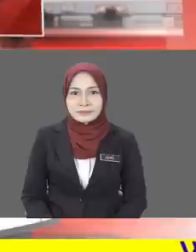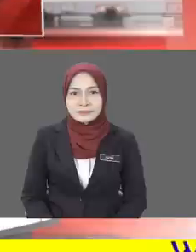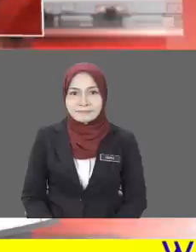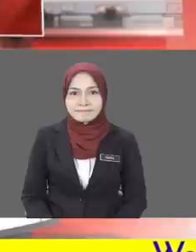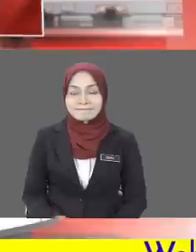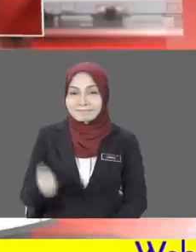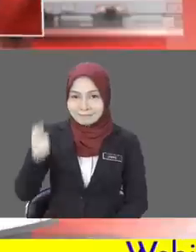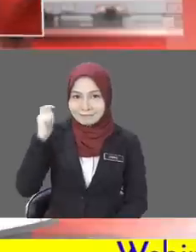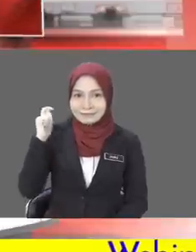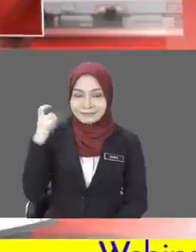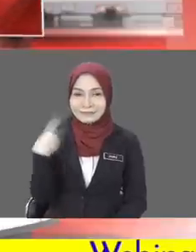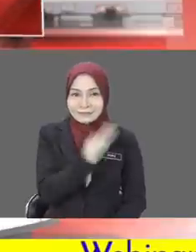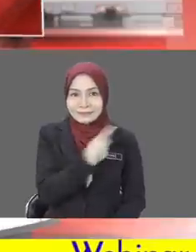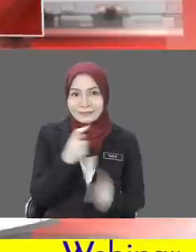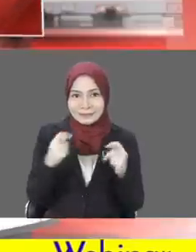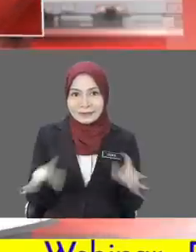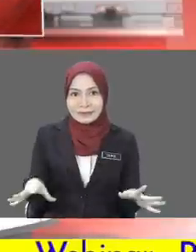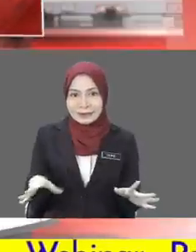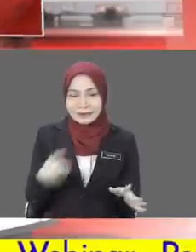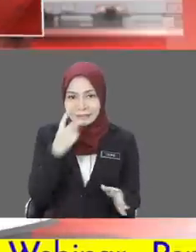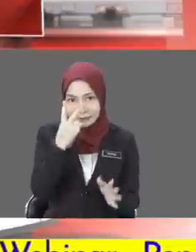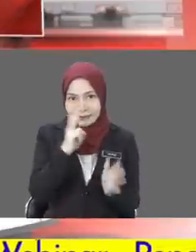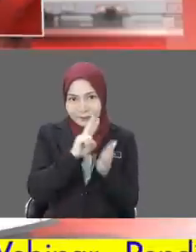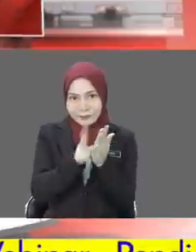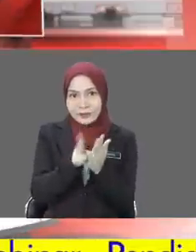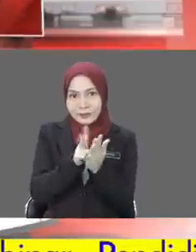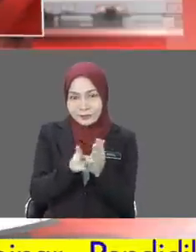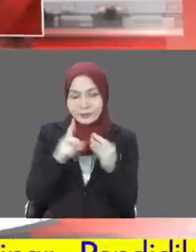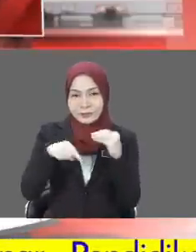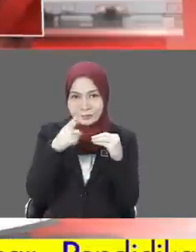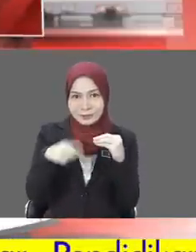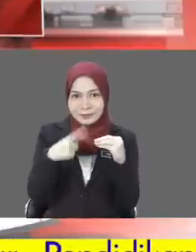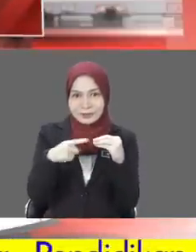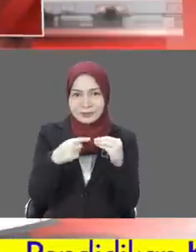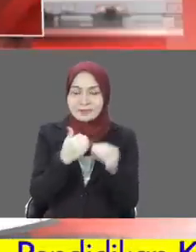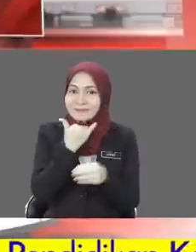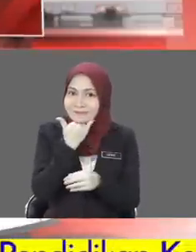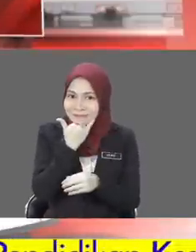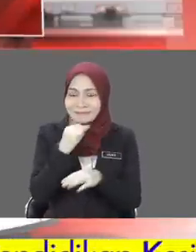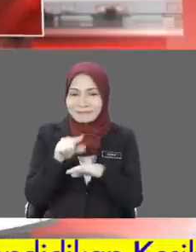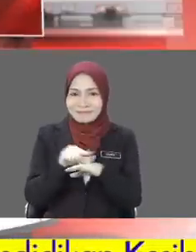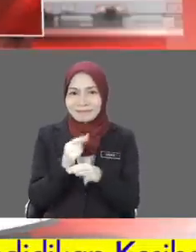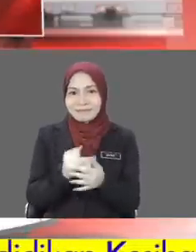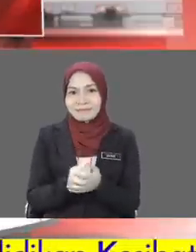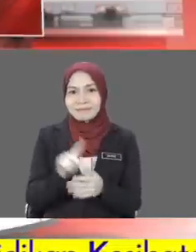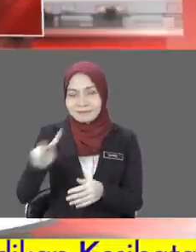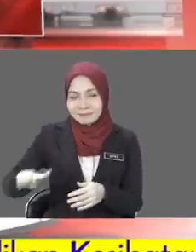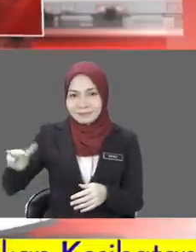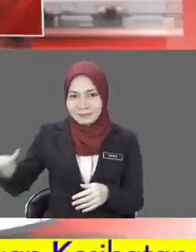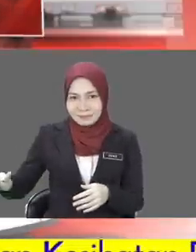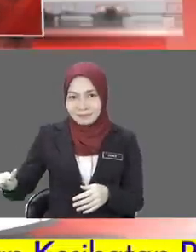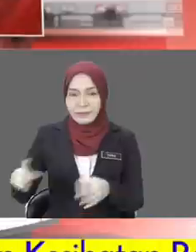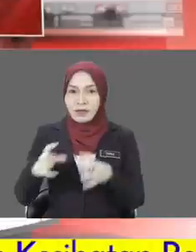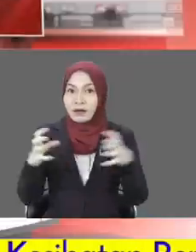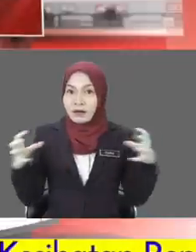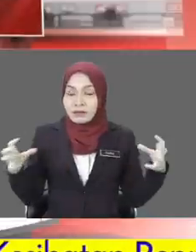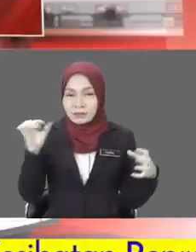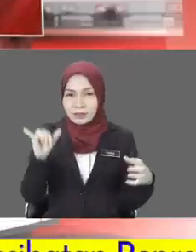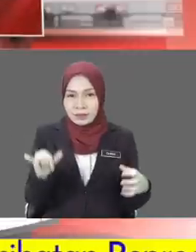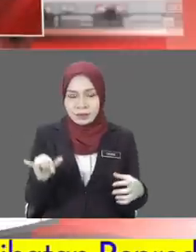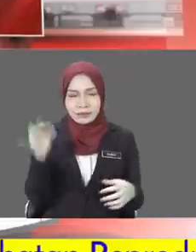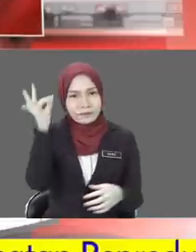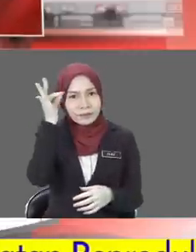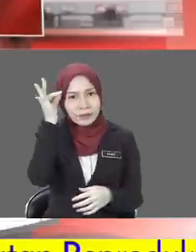sebentar tadi kita telah menuntut video mengenai pengampunan kanak-kanak ramai orang menyangkalkan